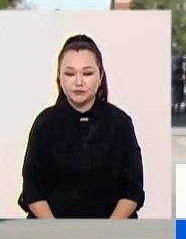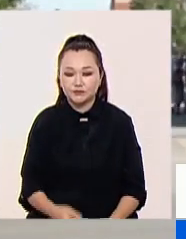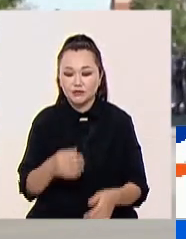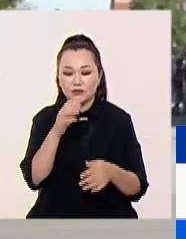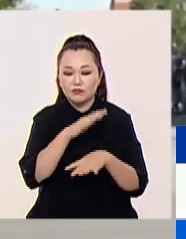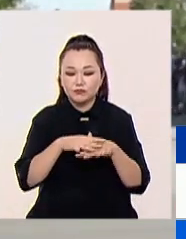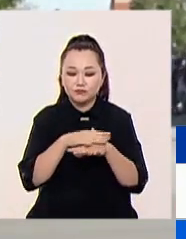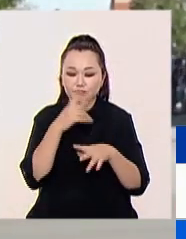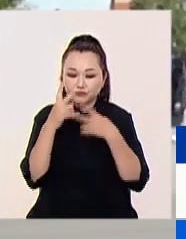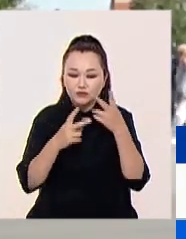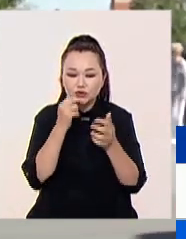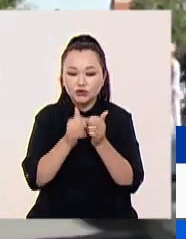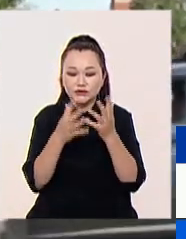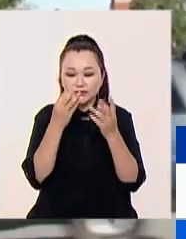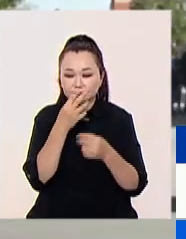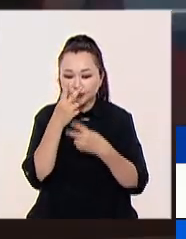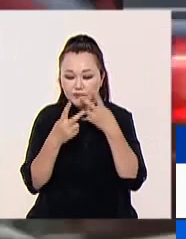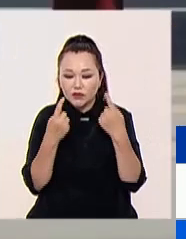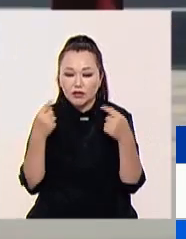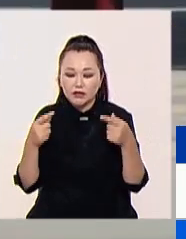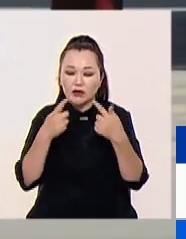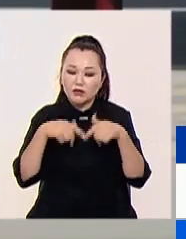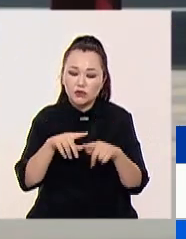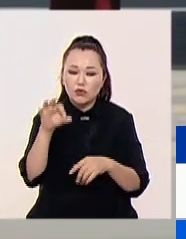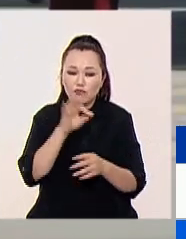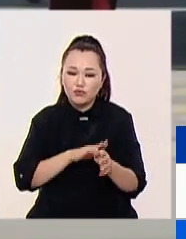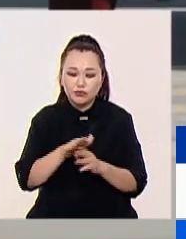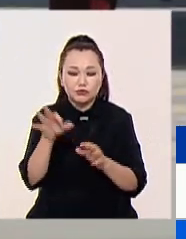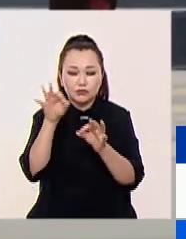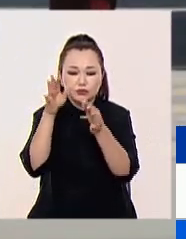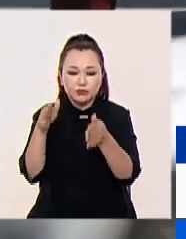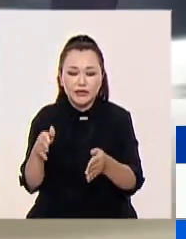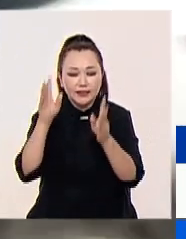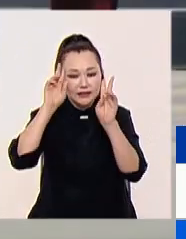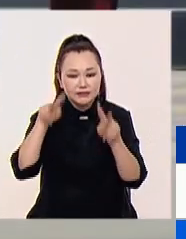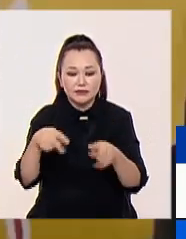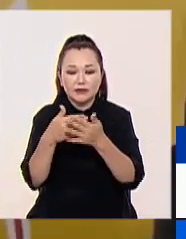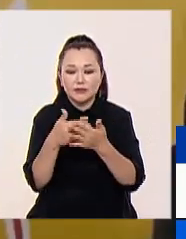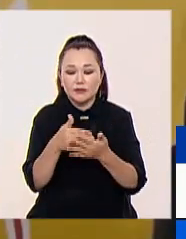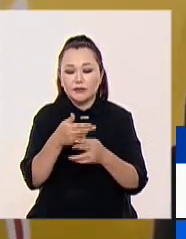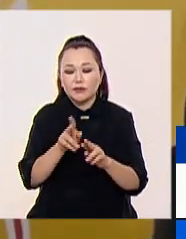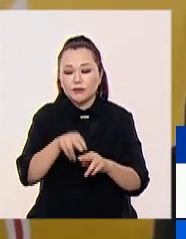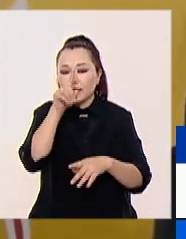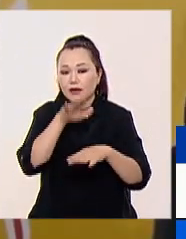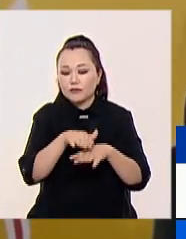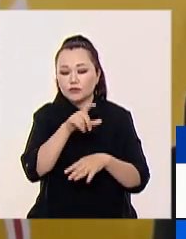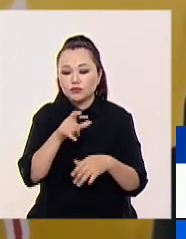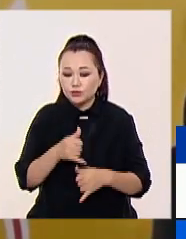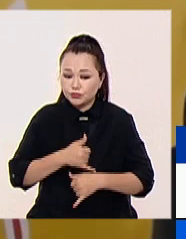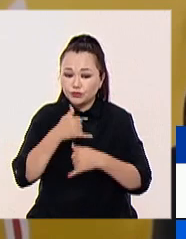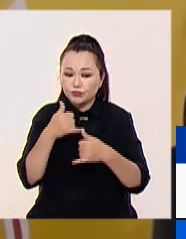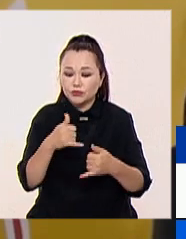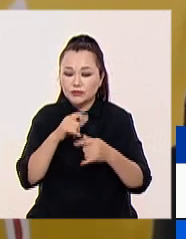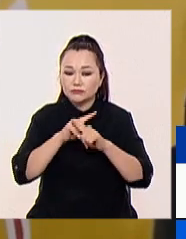Көпшілік күнде көріп жүрсе де қаладағы кейбір ғимараттар жайында толық мәлімет біле бермейді. Сондықтан әкімдік тұрғындарға ерекше